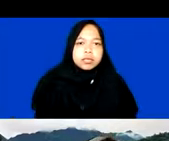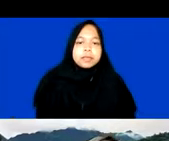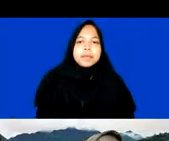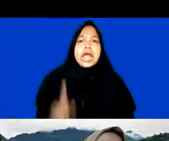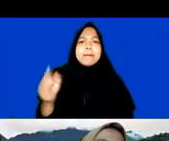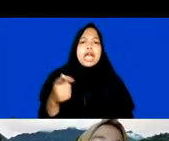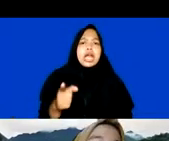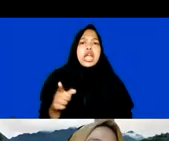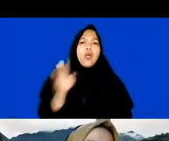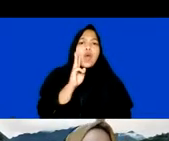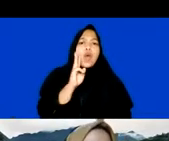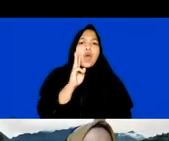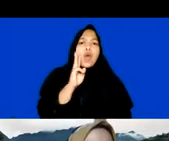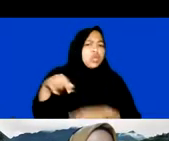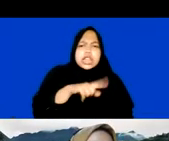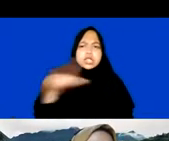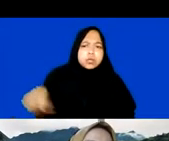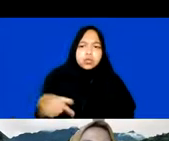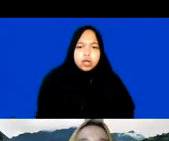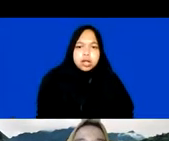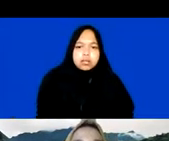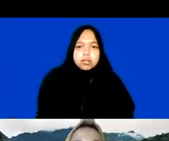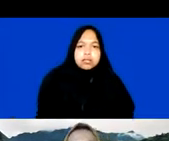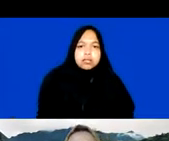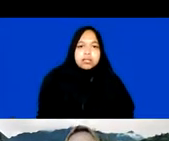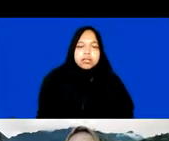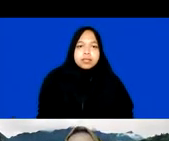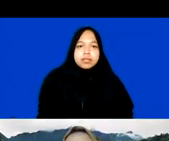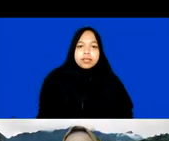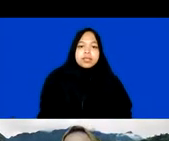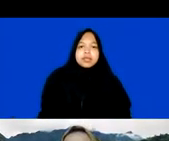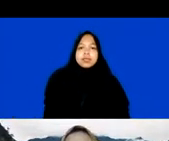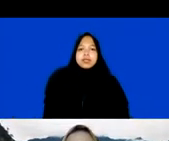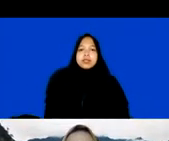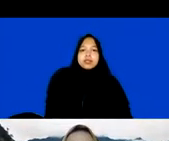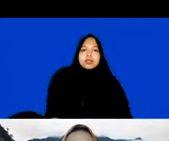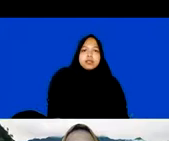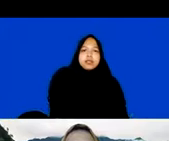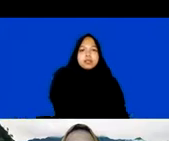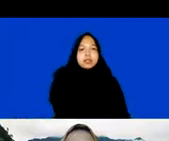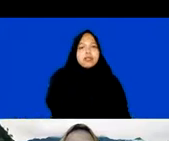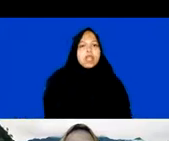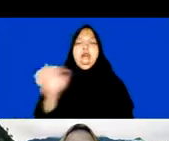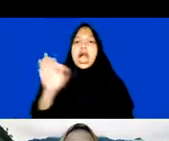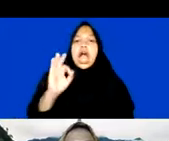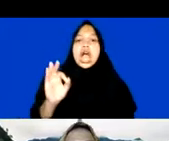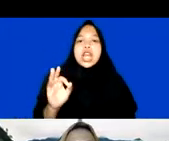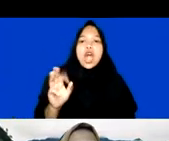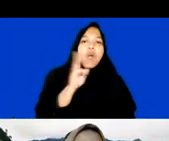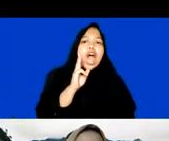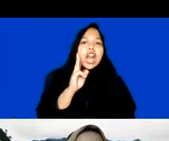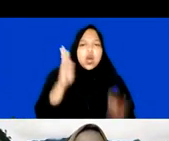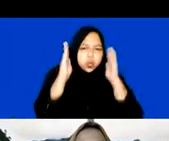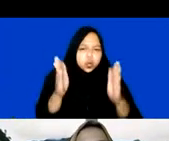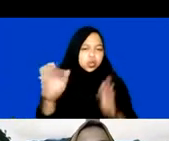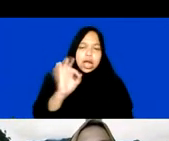Ada warna khusus lainnya mungkin dalam penerapannya? Enggak sih, saya lebih ke warna kulit aja karena kan